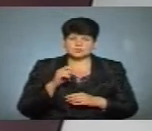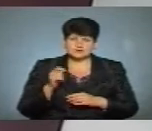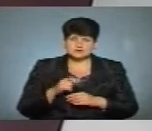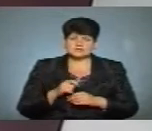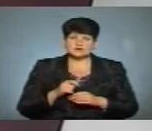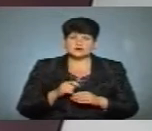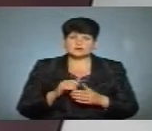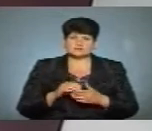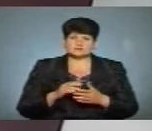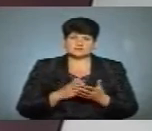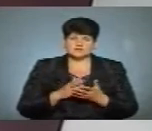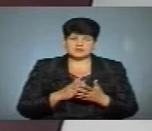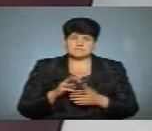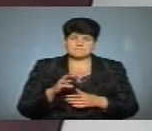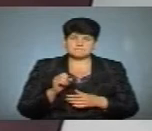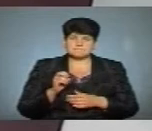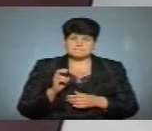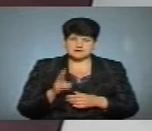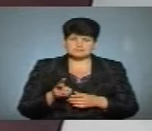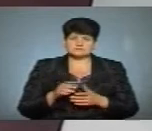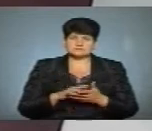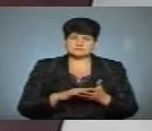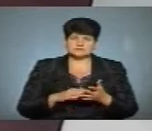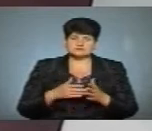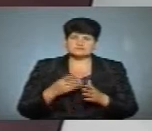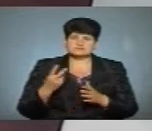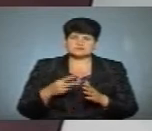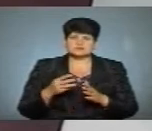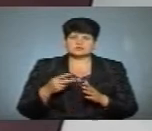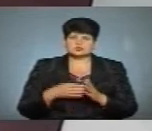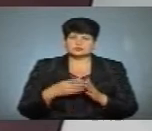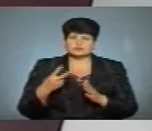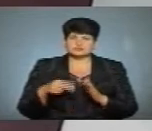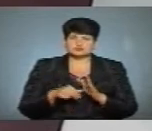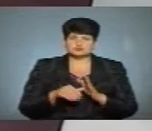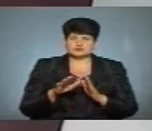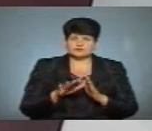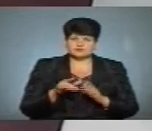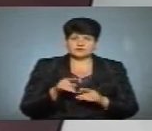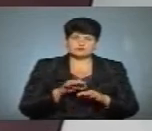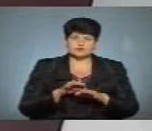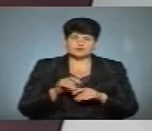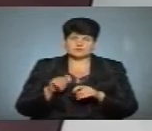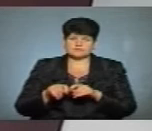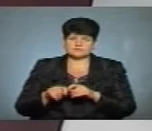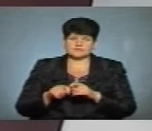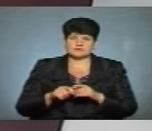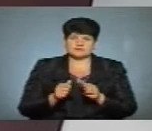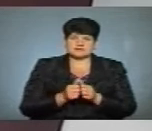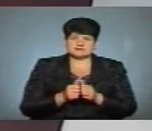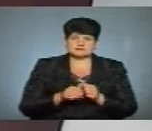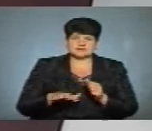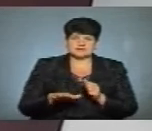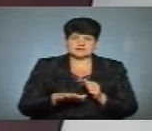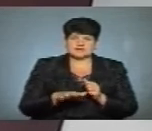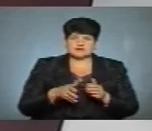під умовною назвою «МАК» триває з 1 червня до 26 вересня. Під час неї поліцейські проводять рейди по присадибних ділянках